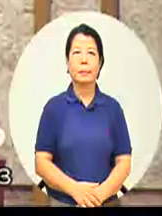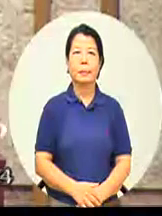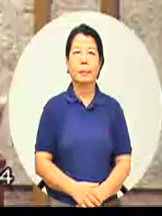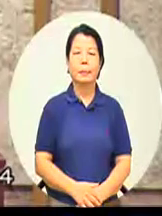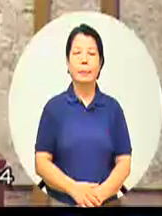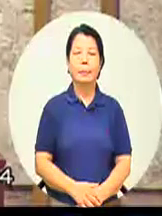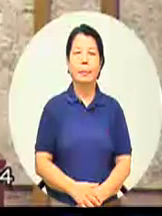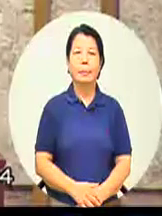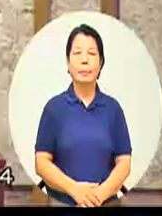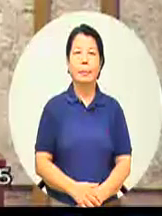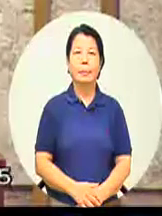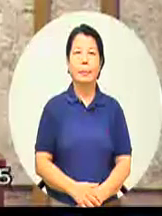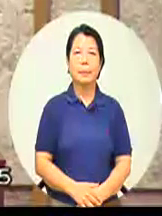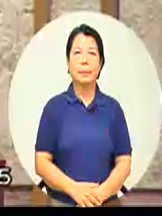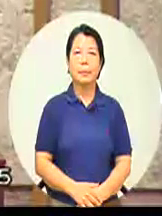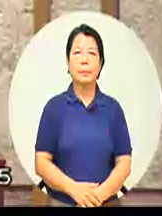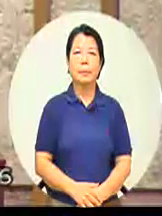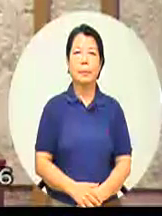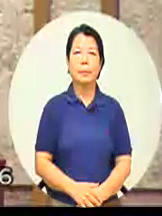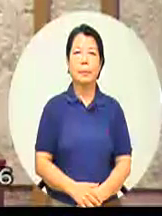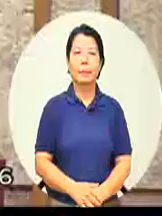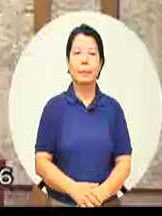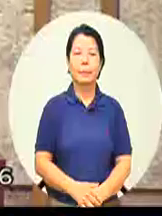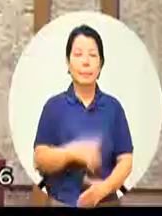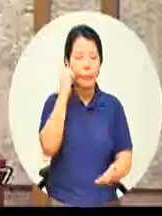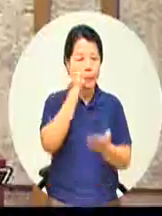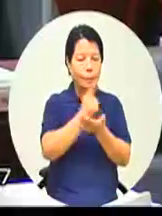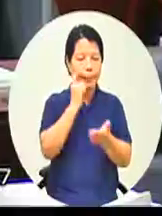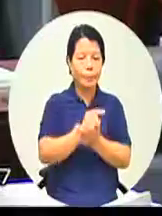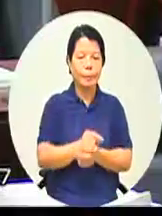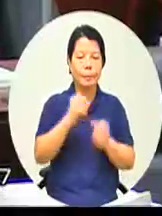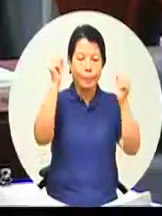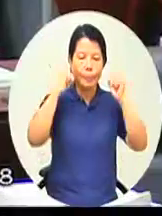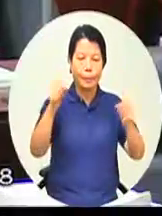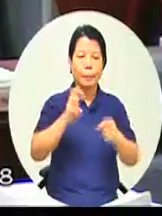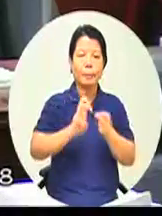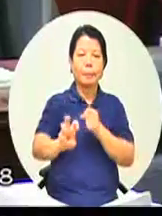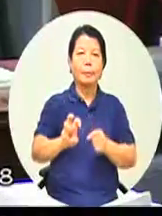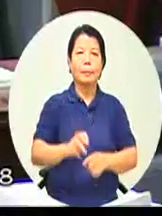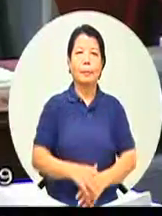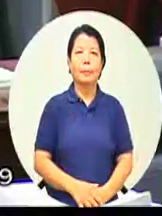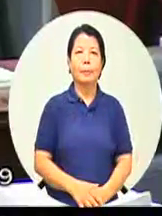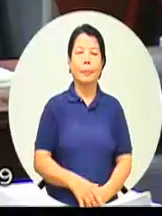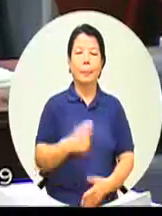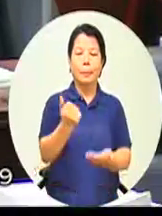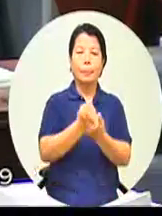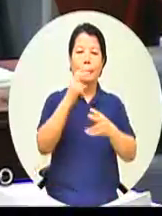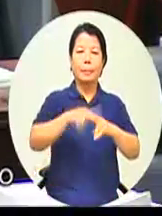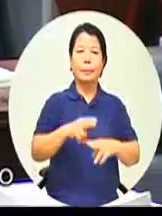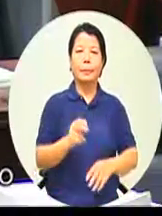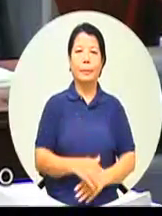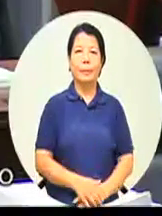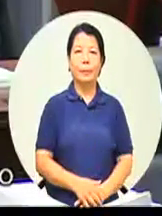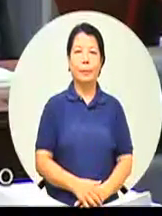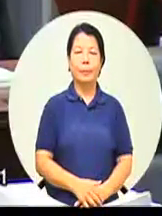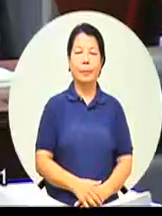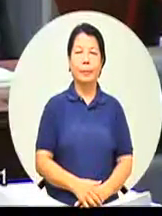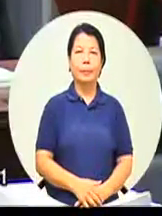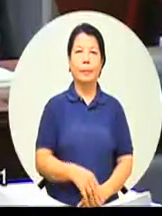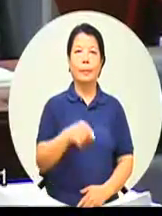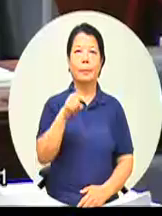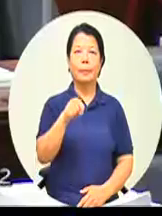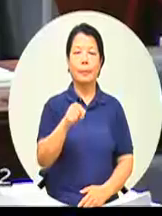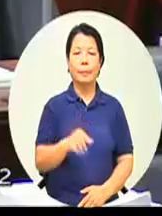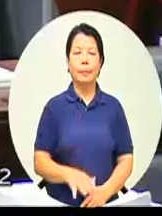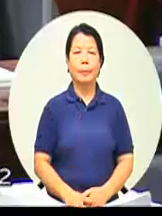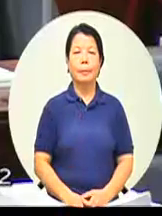啊，答案 在这里 啊，30分钟，说错了。 好了，伊、那个确定嘛？哦，你请坐啦。这点吼，